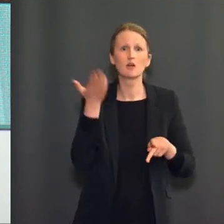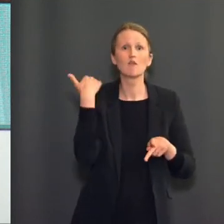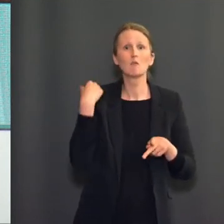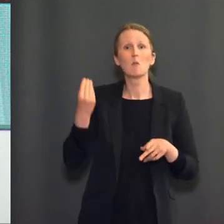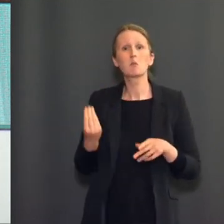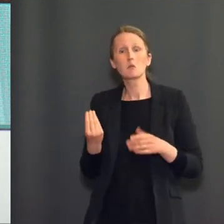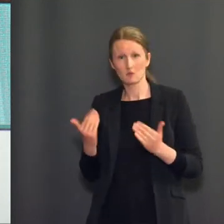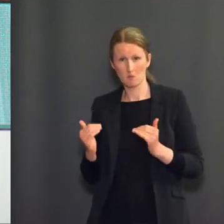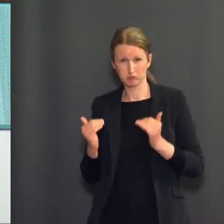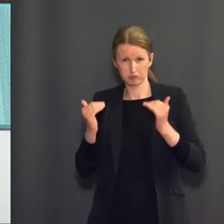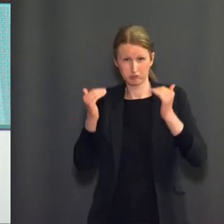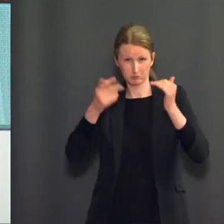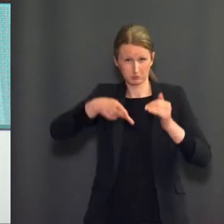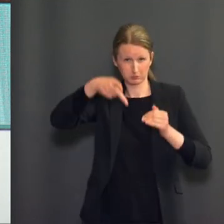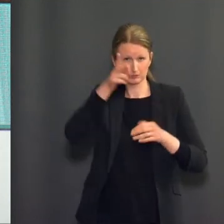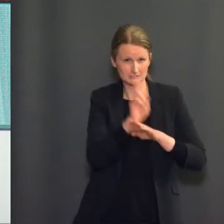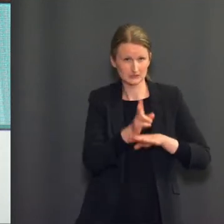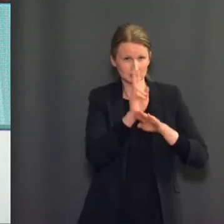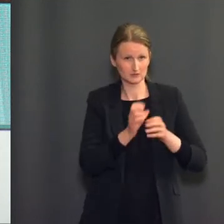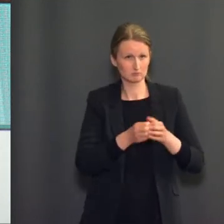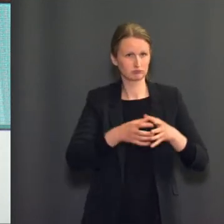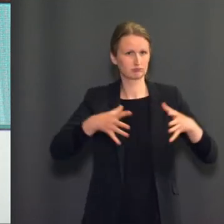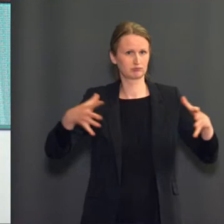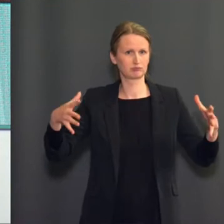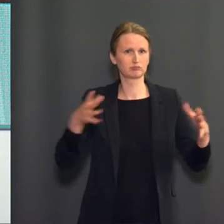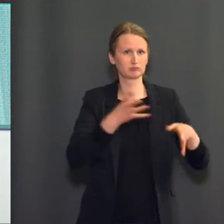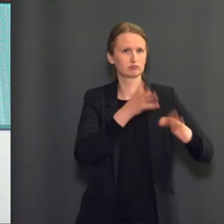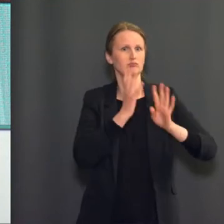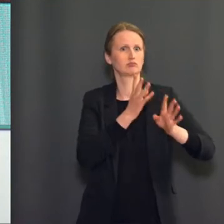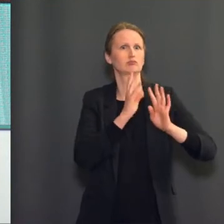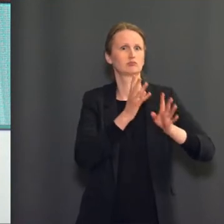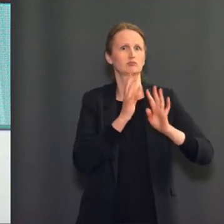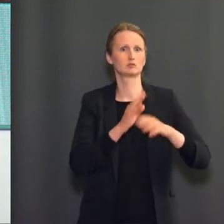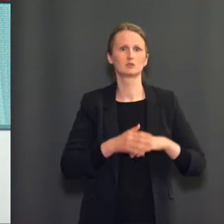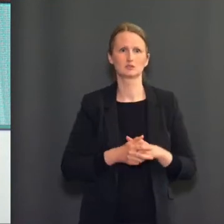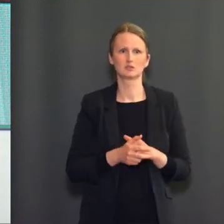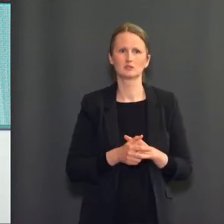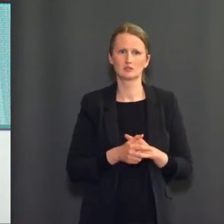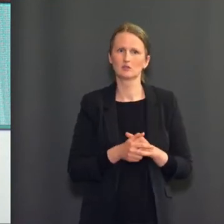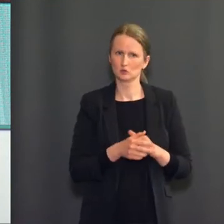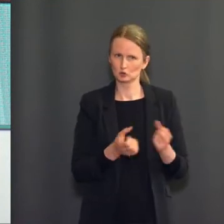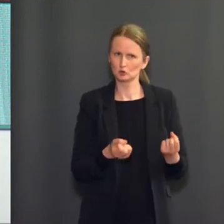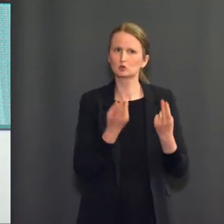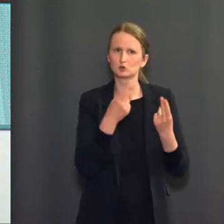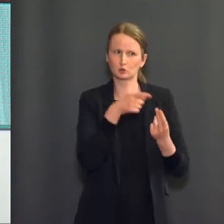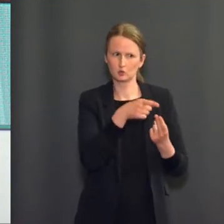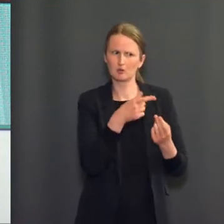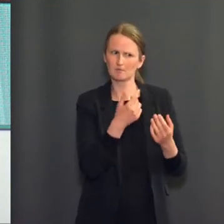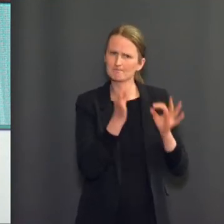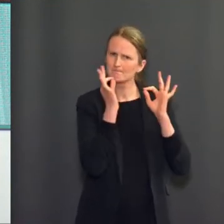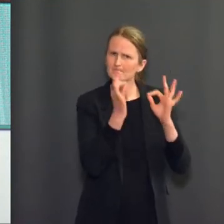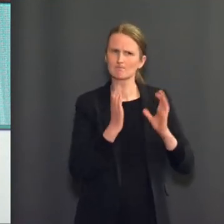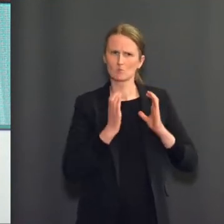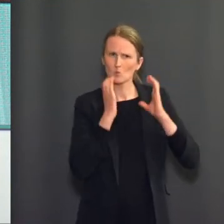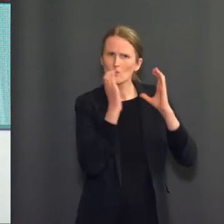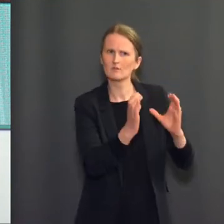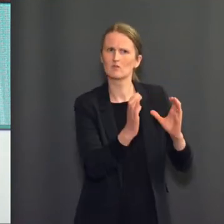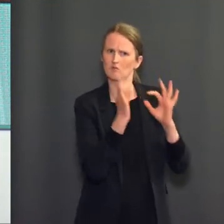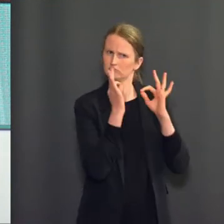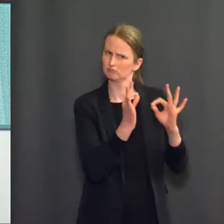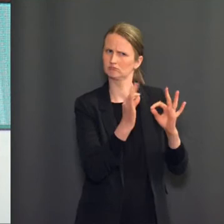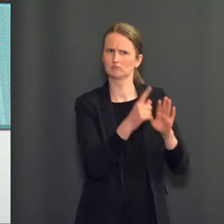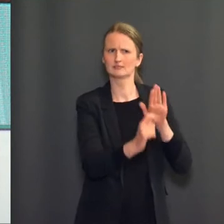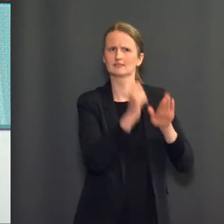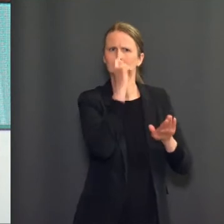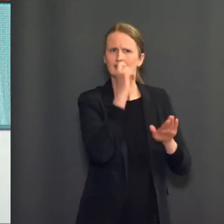haute fiabilité et restent actuellement les tests les plus efficaces disponibles sur le marché, nous nous